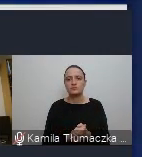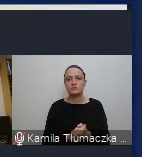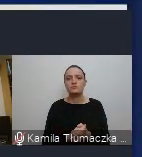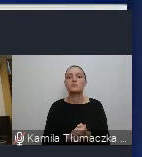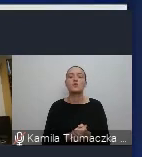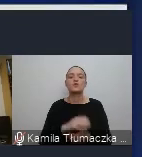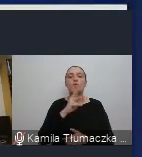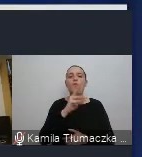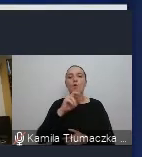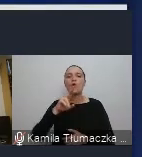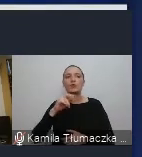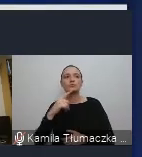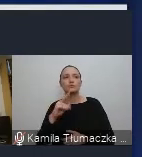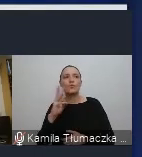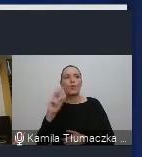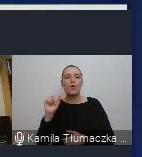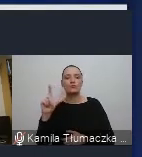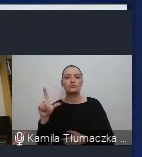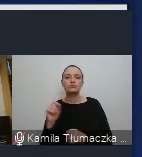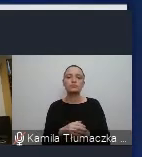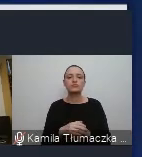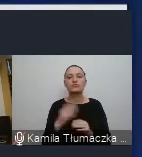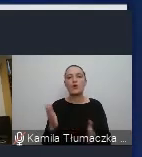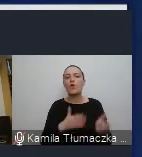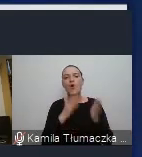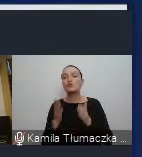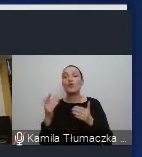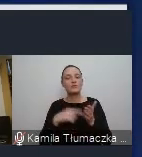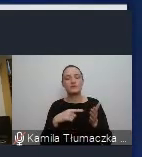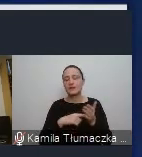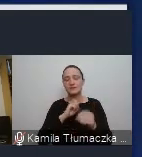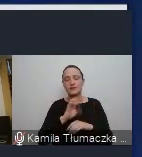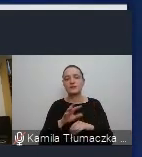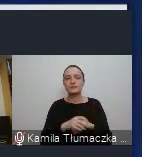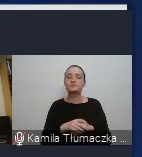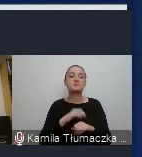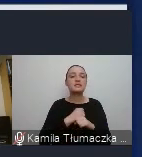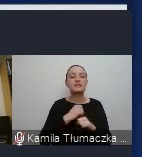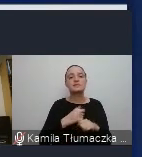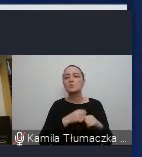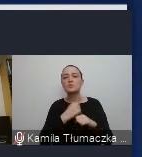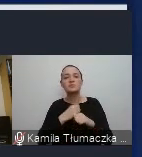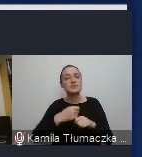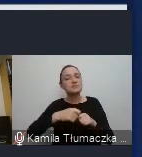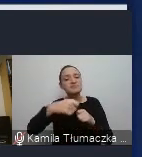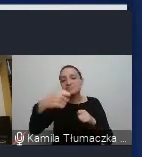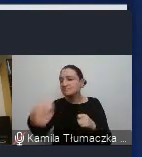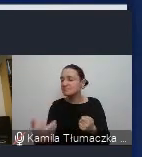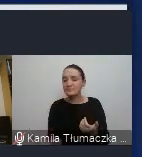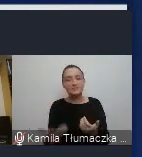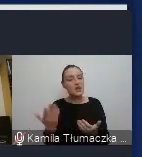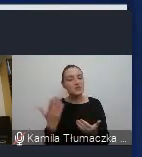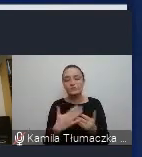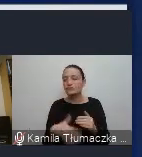WordWall i teraz, no właśnie, to jest już ostatni slajd. Pracujemy i współpracujemy dalej, tak, bo no